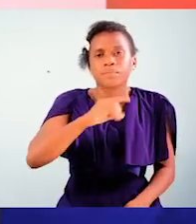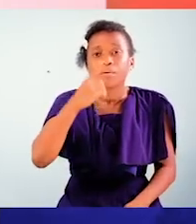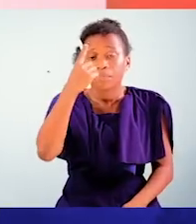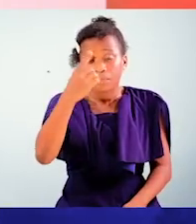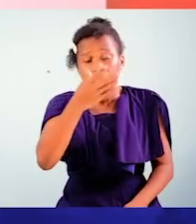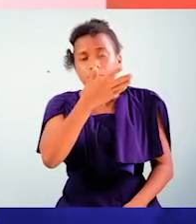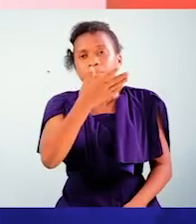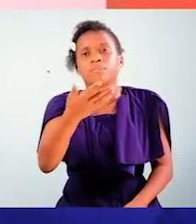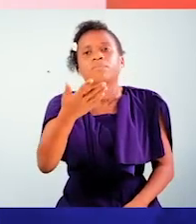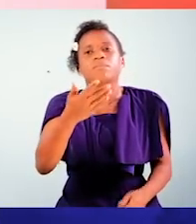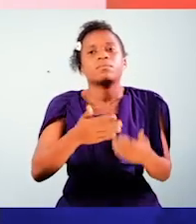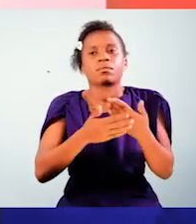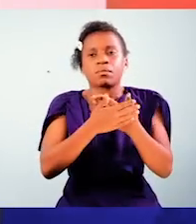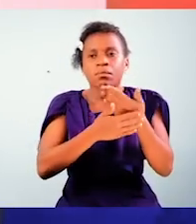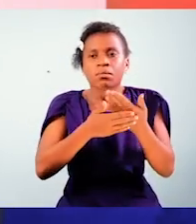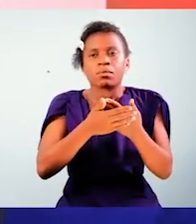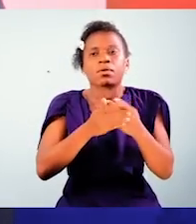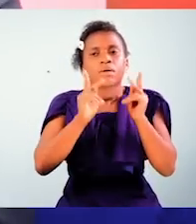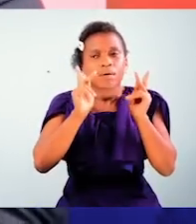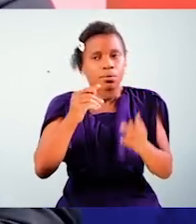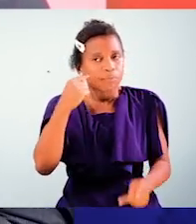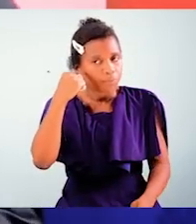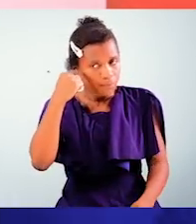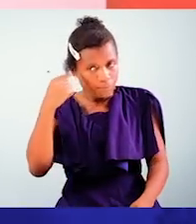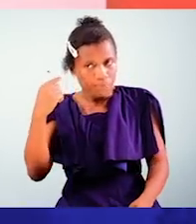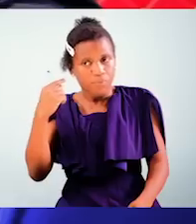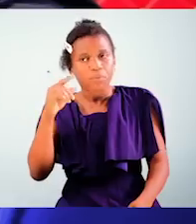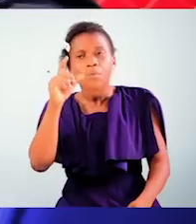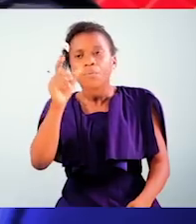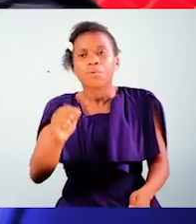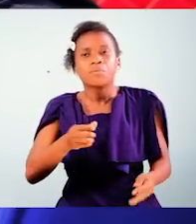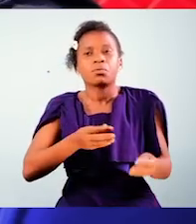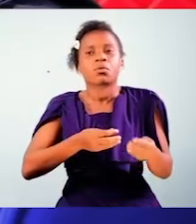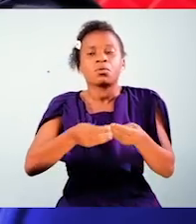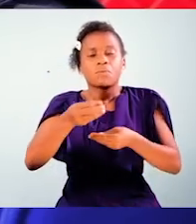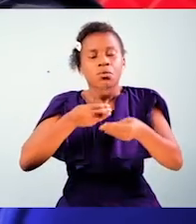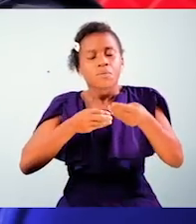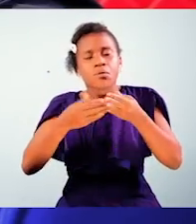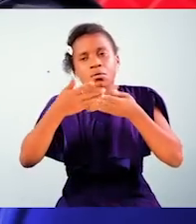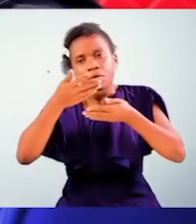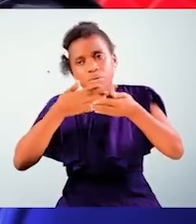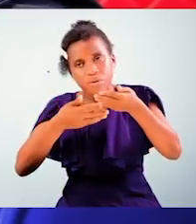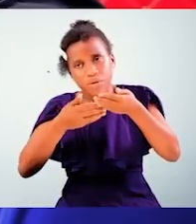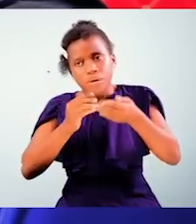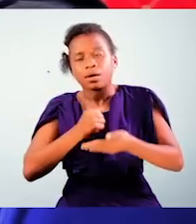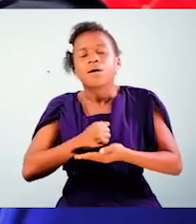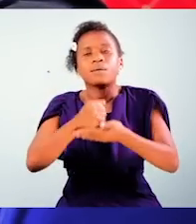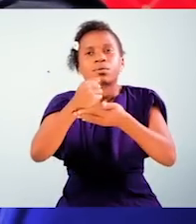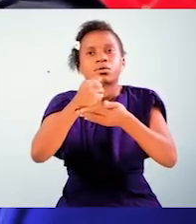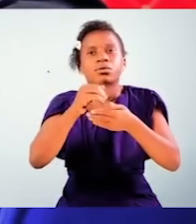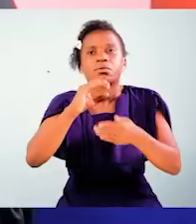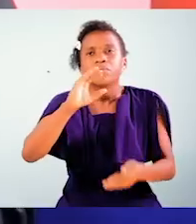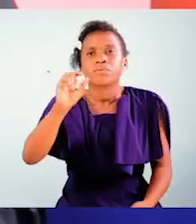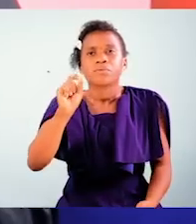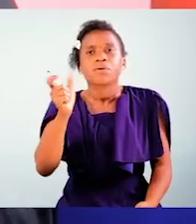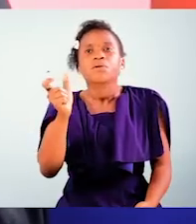inayotajwa ya nchi. Ndio maana uweze kusikia kwenye bunge watu wanajadili bajeti ya CAG, ila tu 1% ya